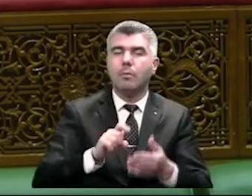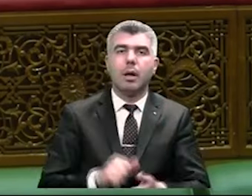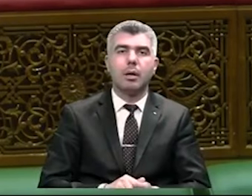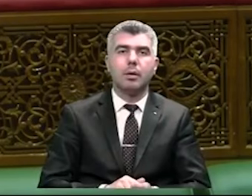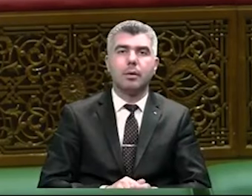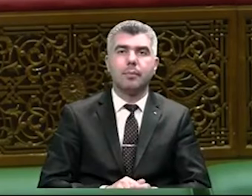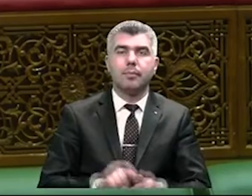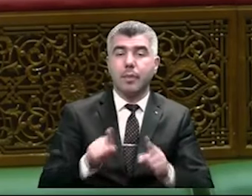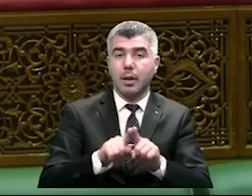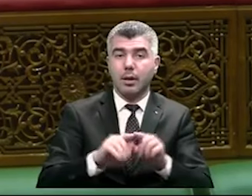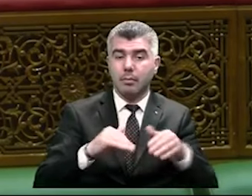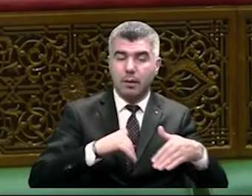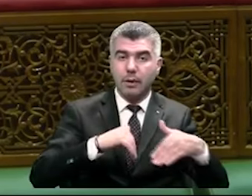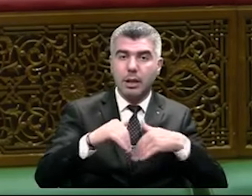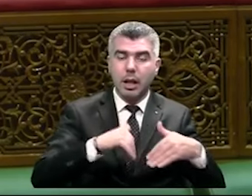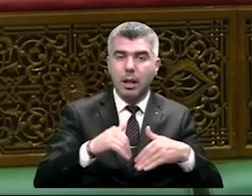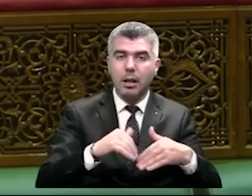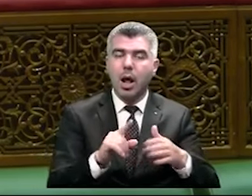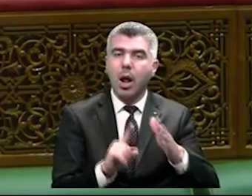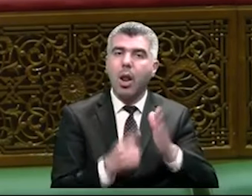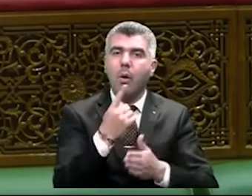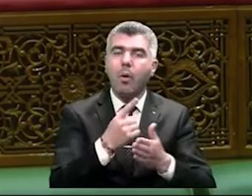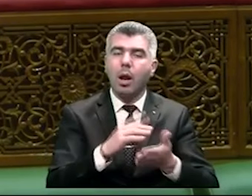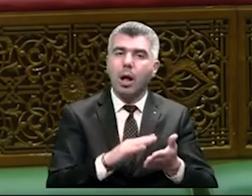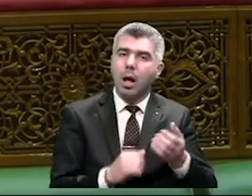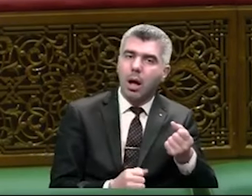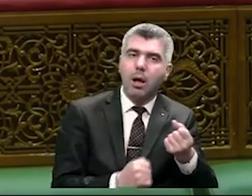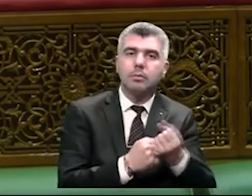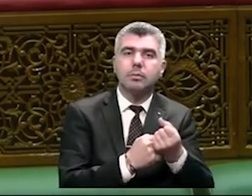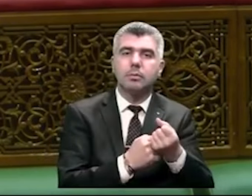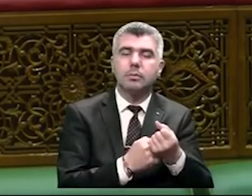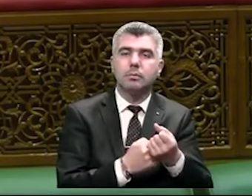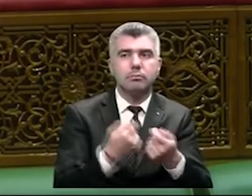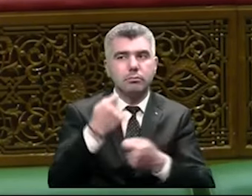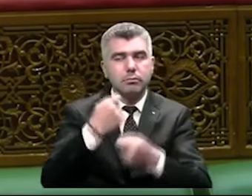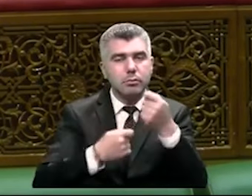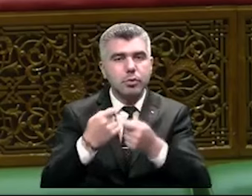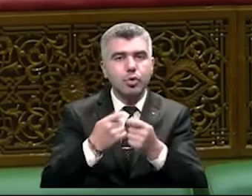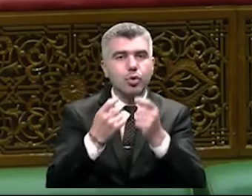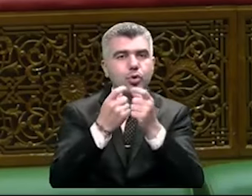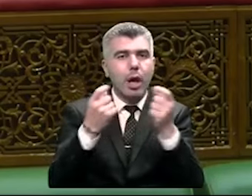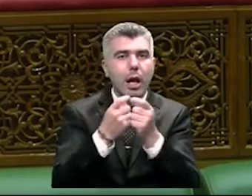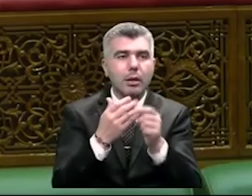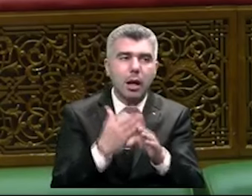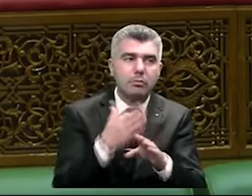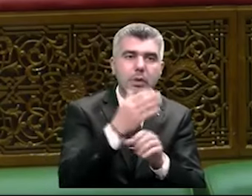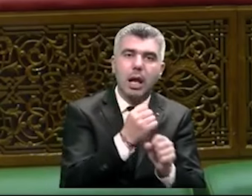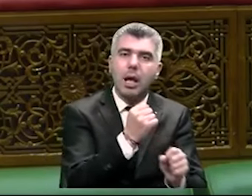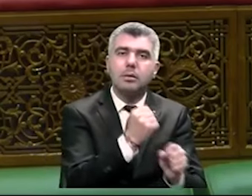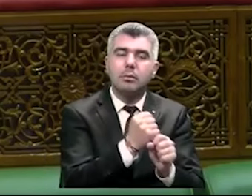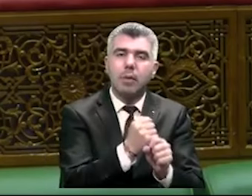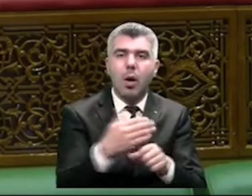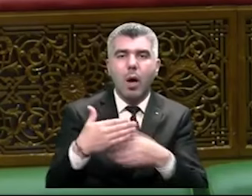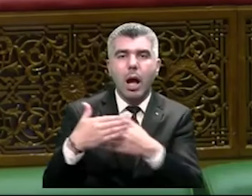فان هذا الطريق سيكون بلا شك احدى الاليات المساعده لخلق الاستثمارات وبالتالي تحقيق التنميه المنشوده وتقريب